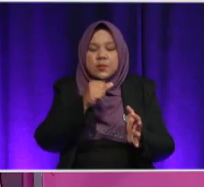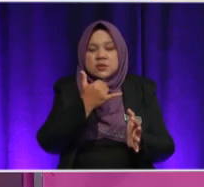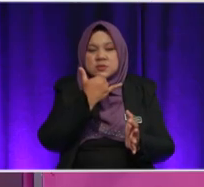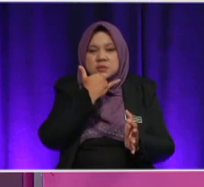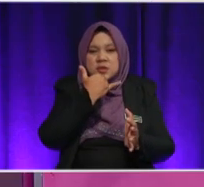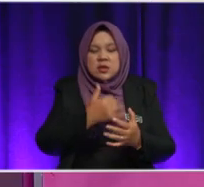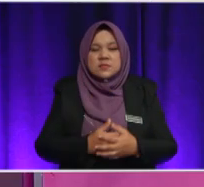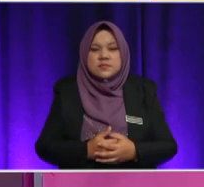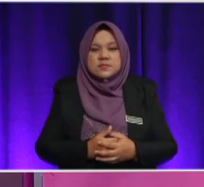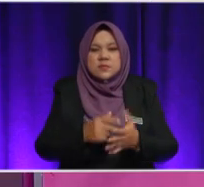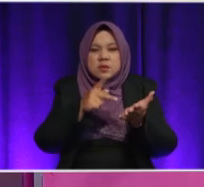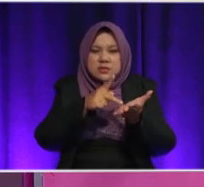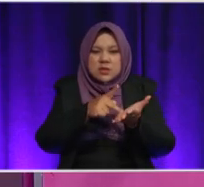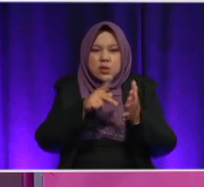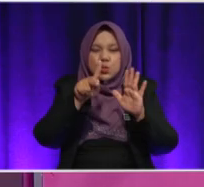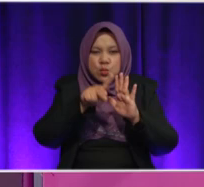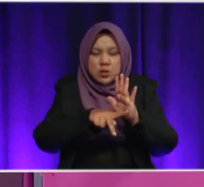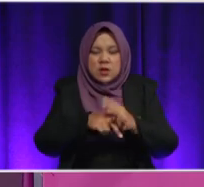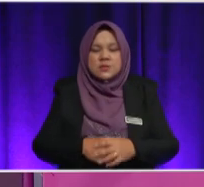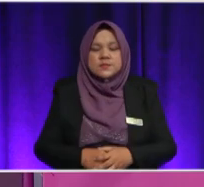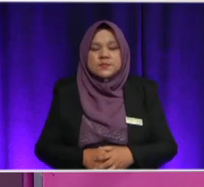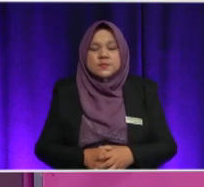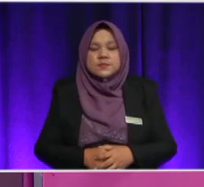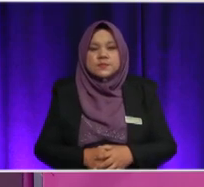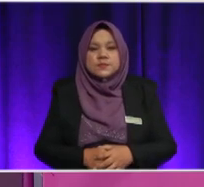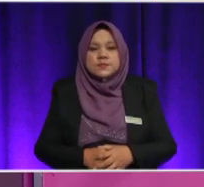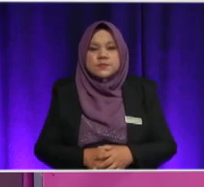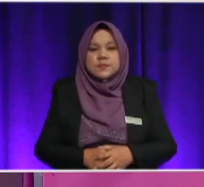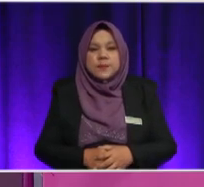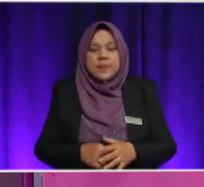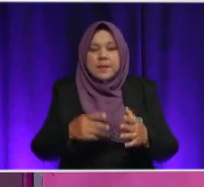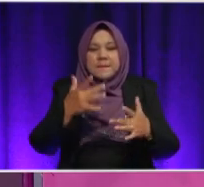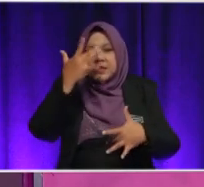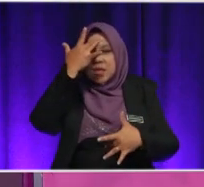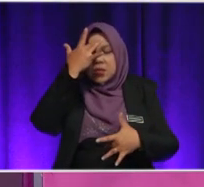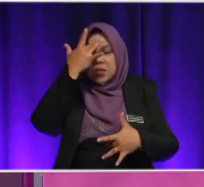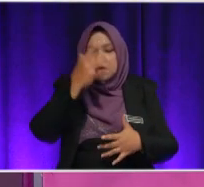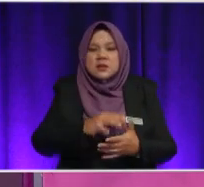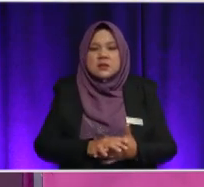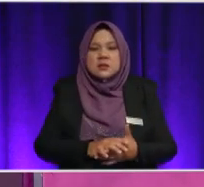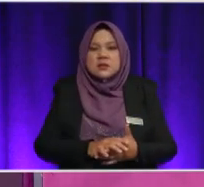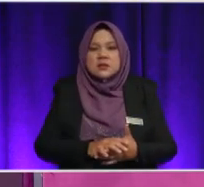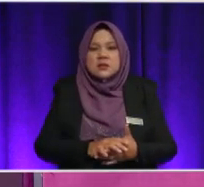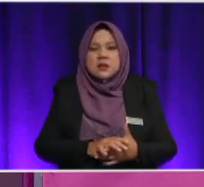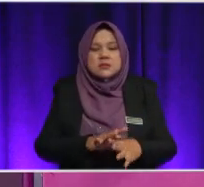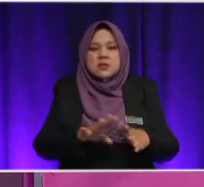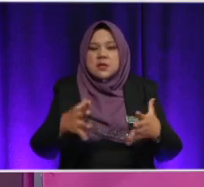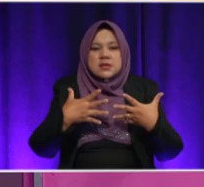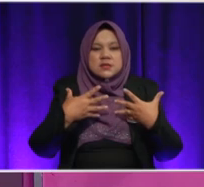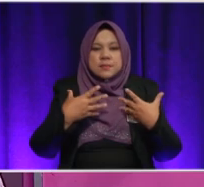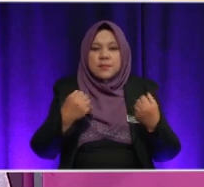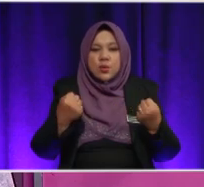dia punya kebersihan akan berkurang untuk melawan penyakit tersebut maka penyakit yang ingin kita ubati tadi tidaklah